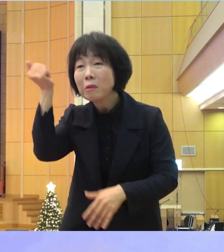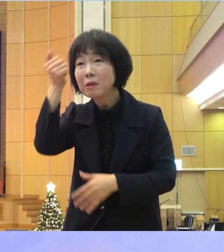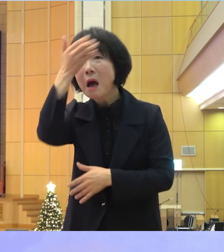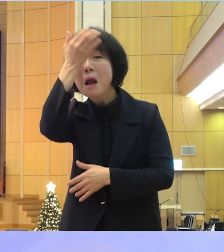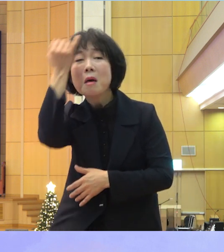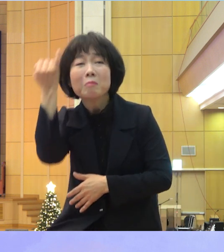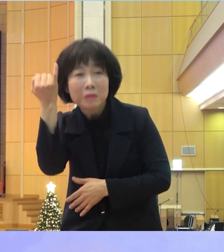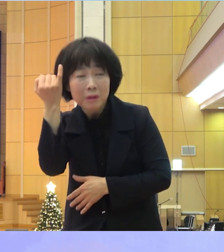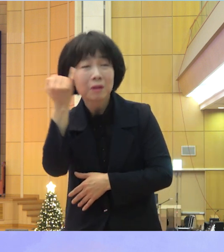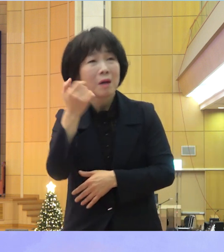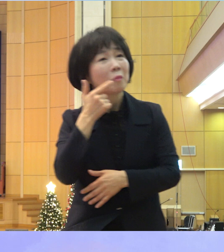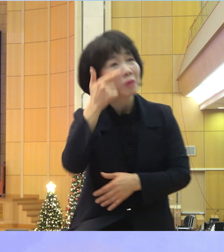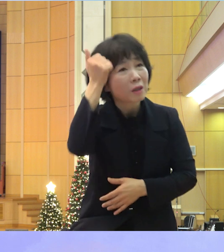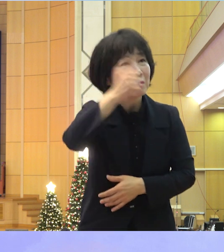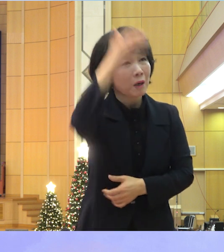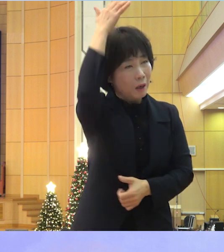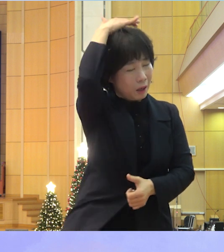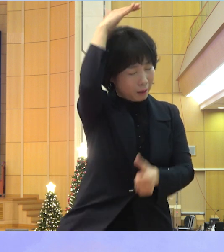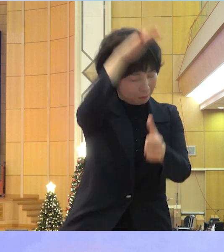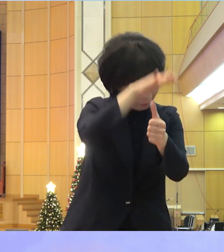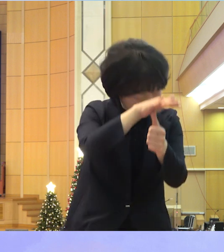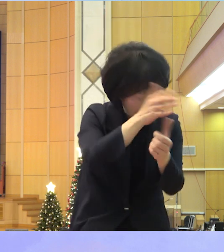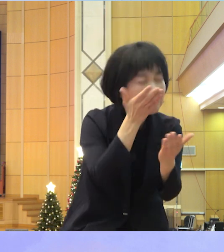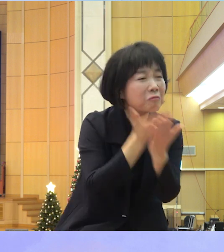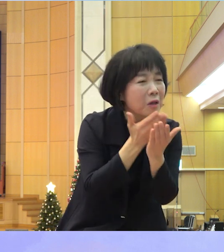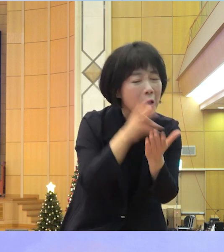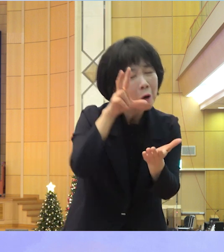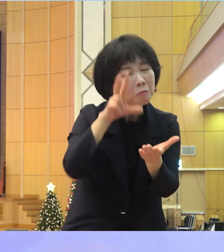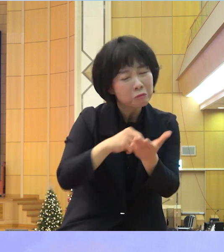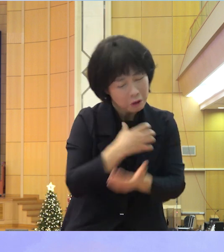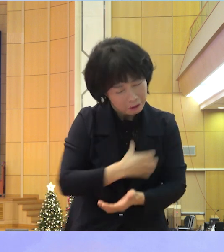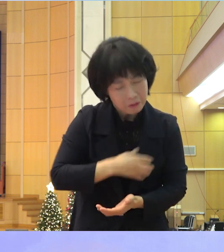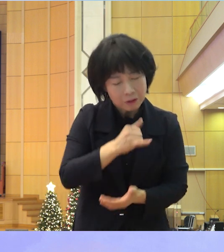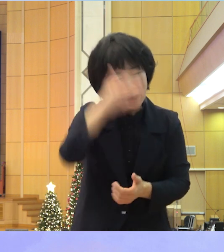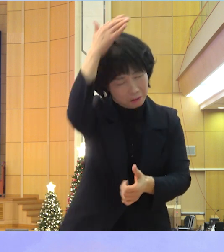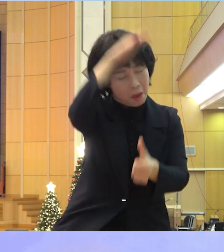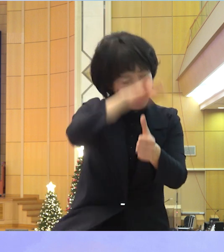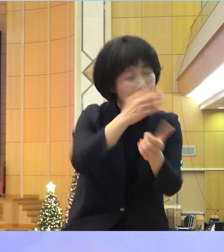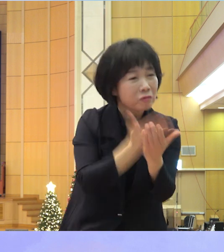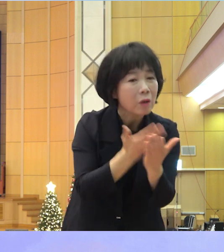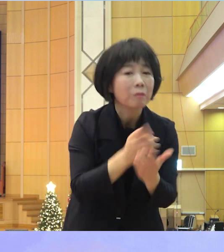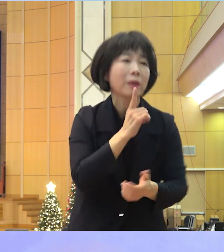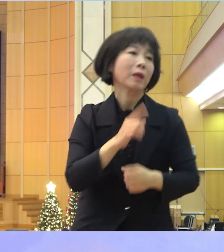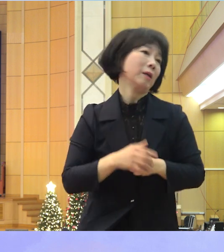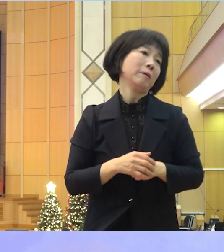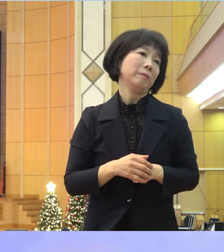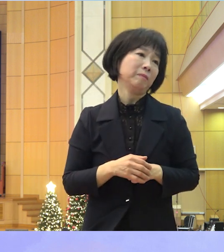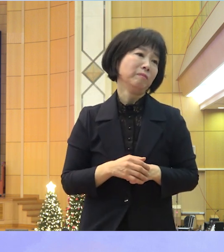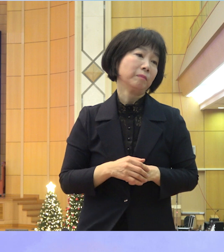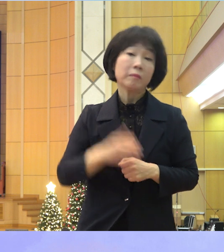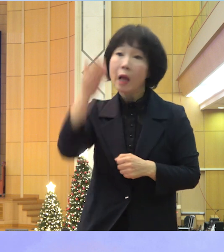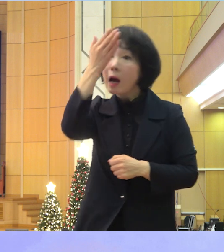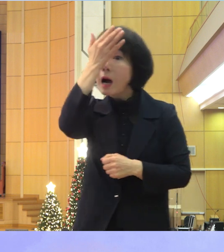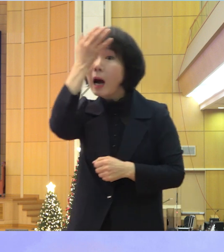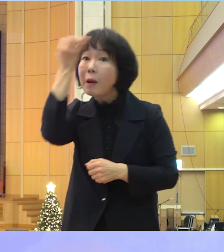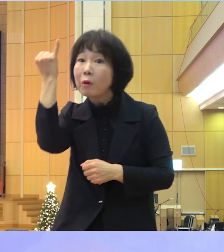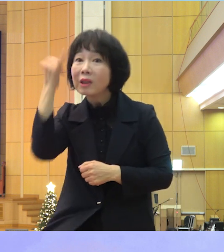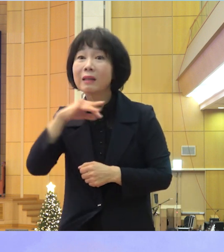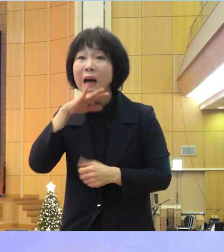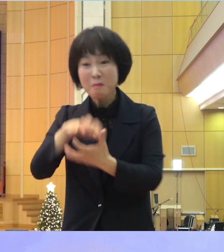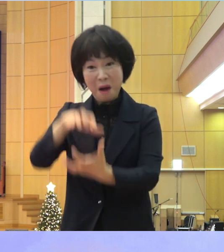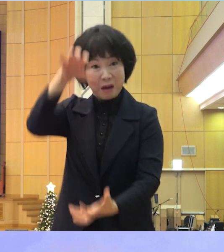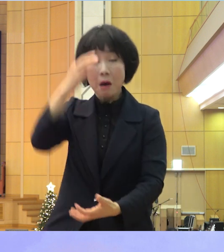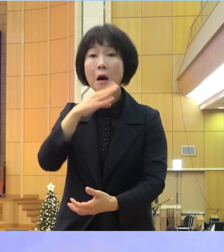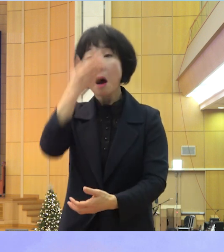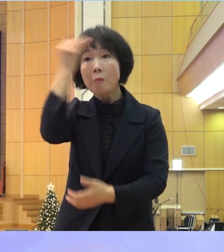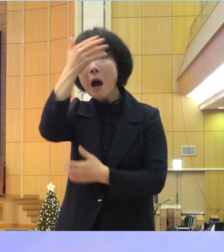기도해 주십시오, 이런 문제 해결해 주십시오, 이렇게 기도 부탁하지만 연세 많으신 분들은 와서 다른 거 기도 부탁